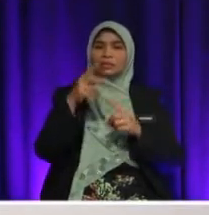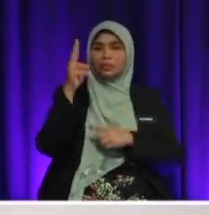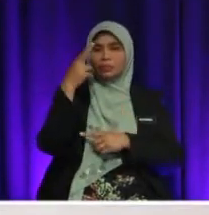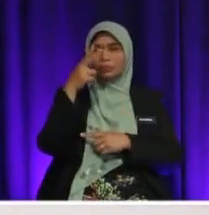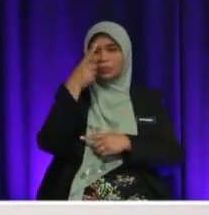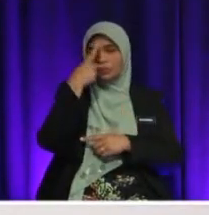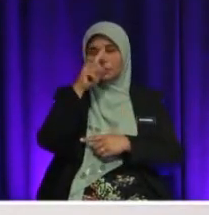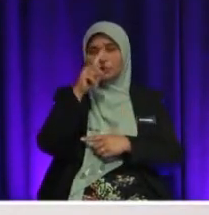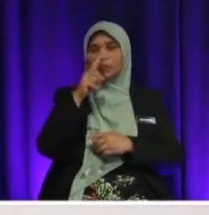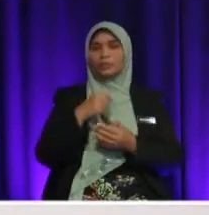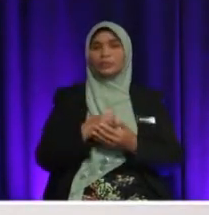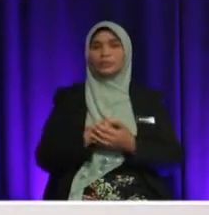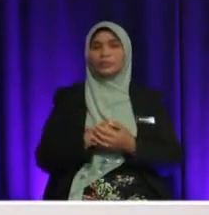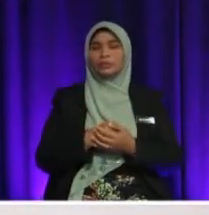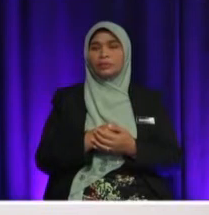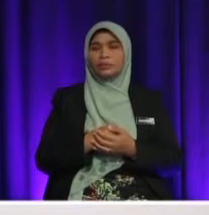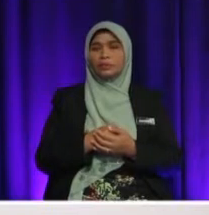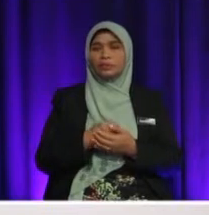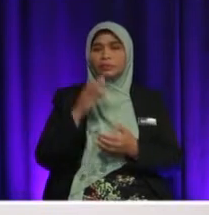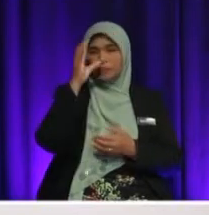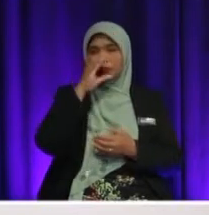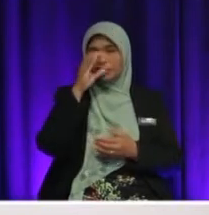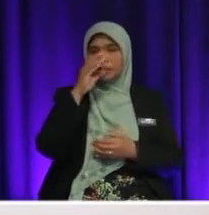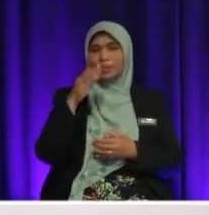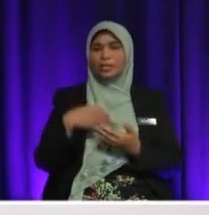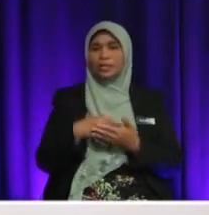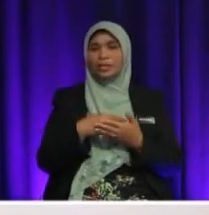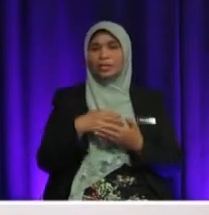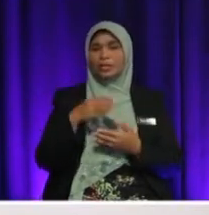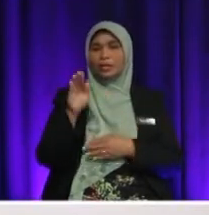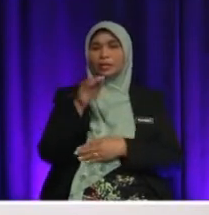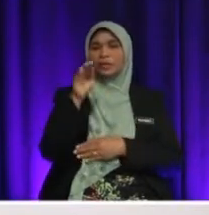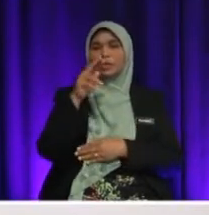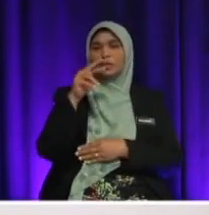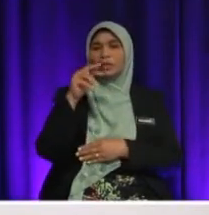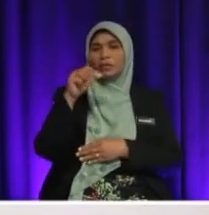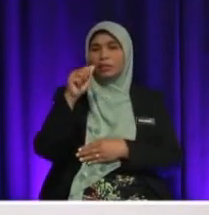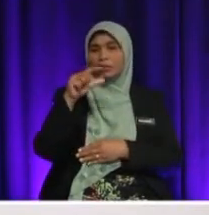karena berani masuk ke dalam hutan untuk mencari anak Wulan agente